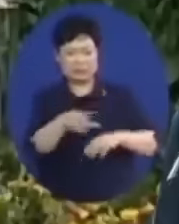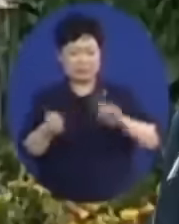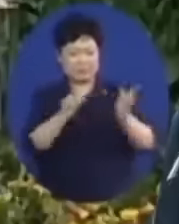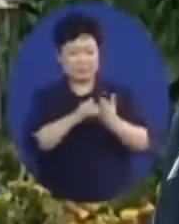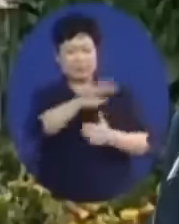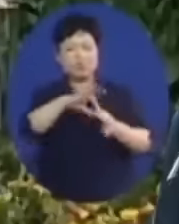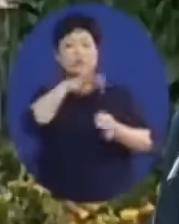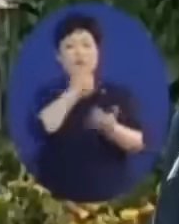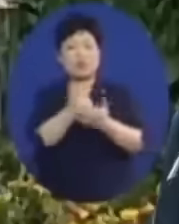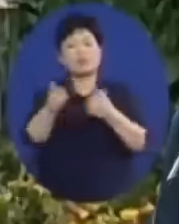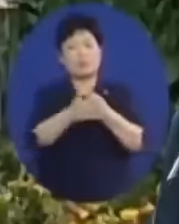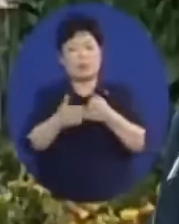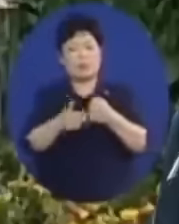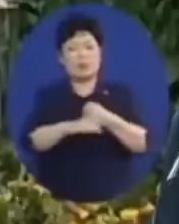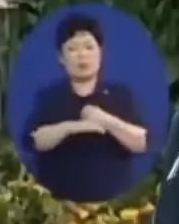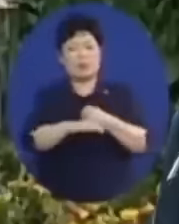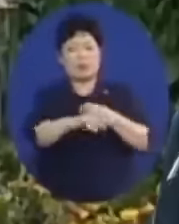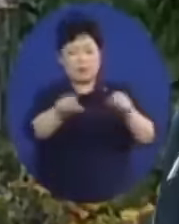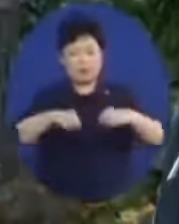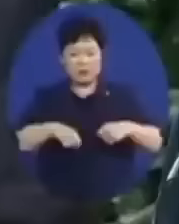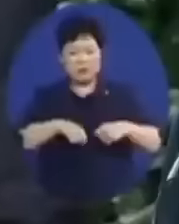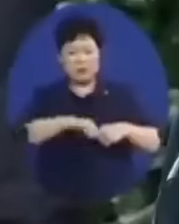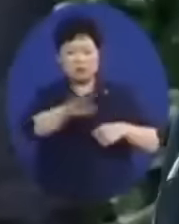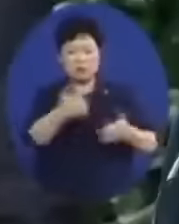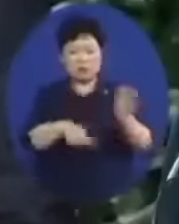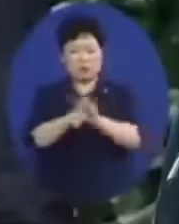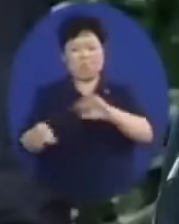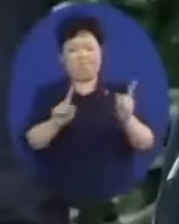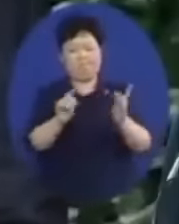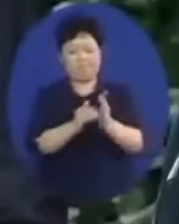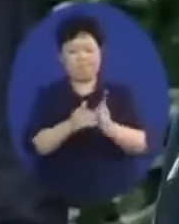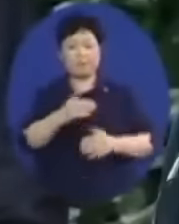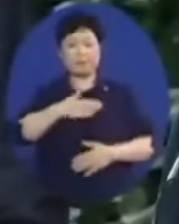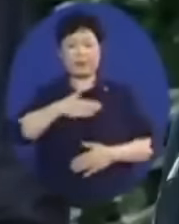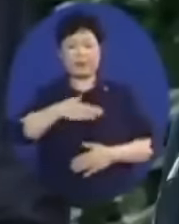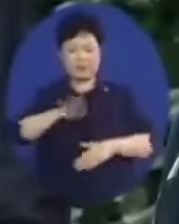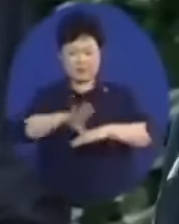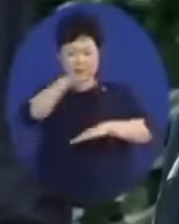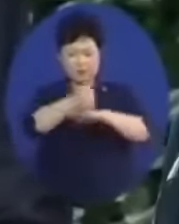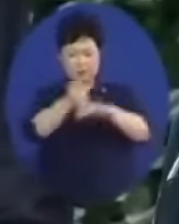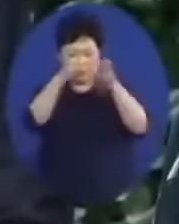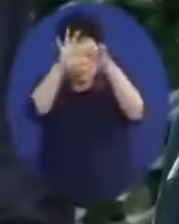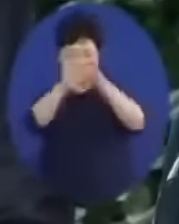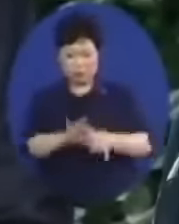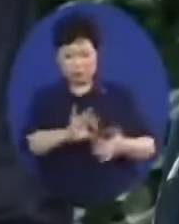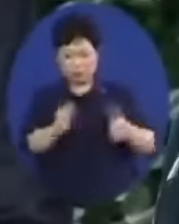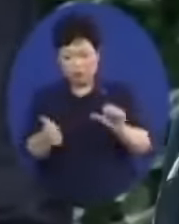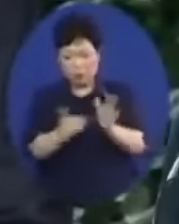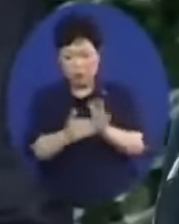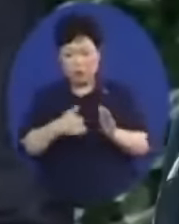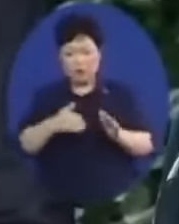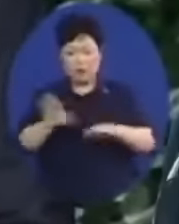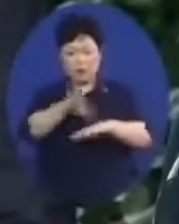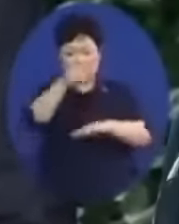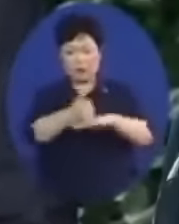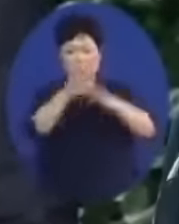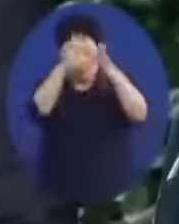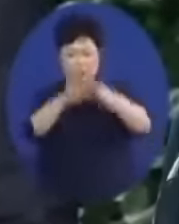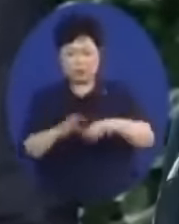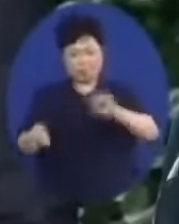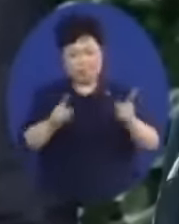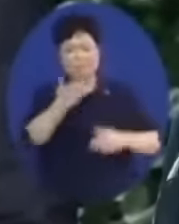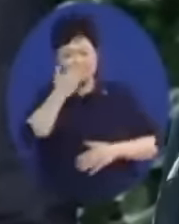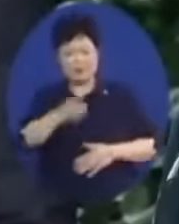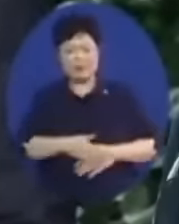때문에 죽었다가 우리 위해서 살아나시다. 내가 그리스도를 통해서 죽고 내가 그리스도를 통해서 살아난